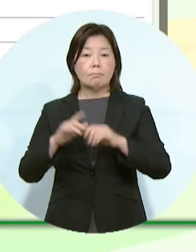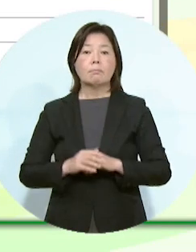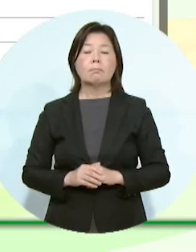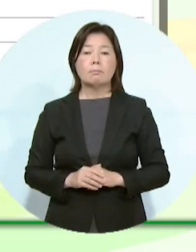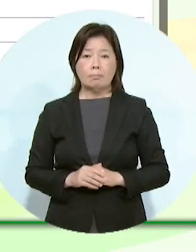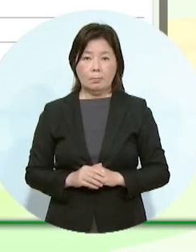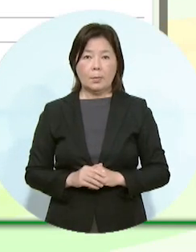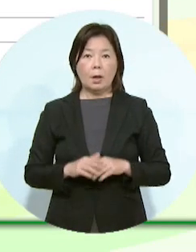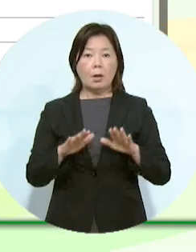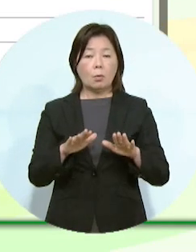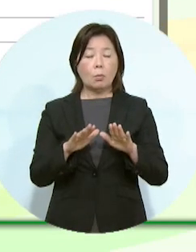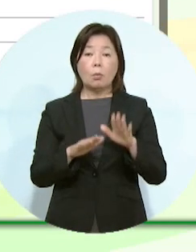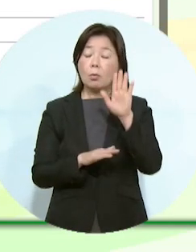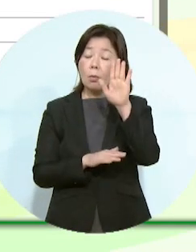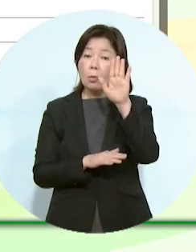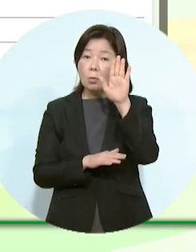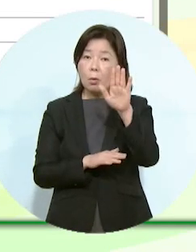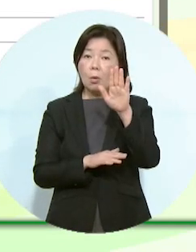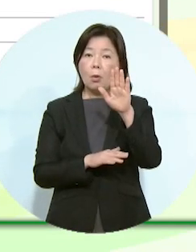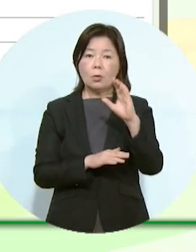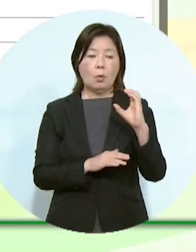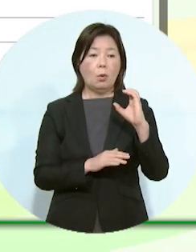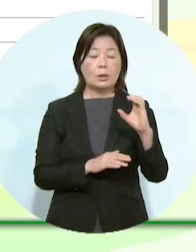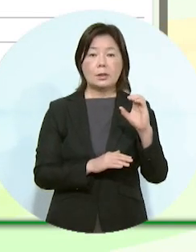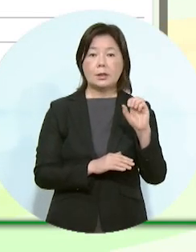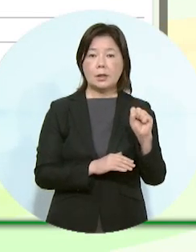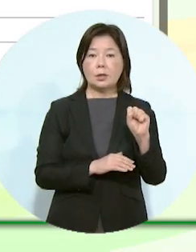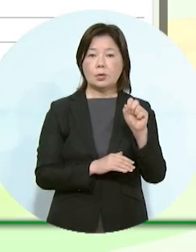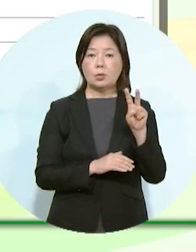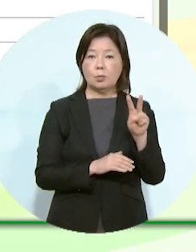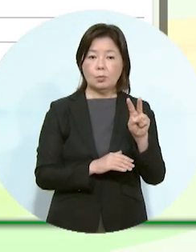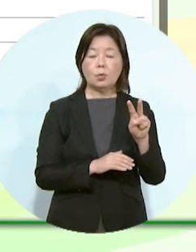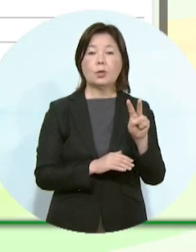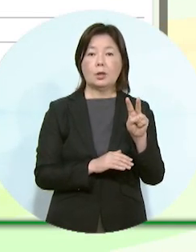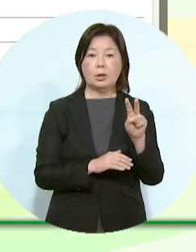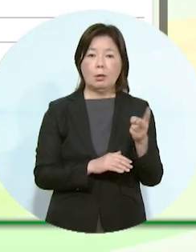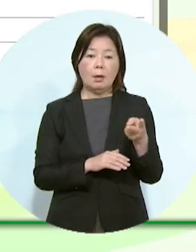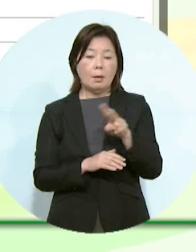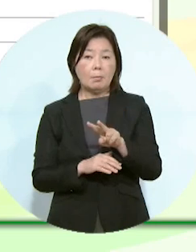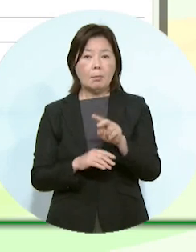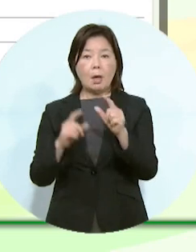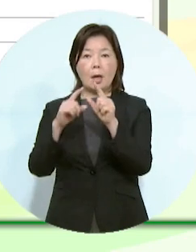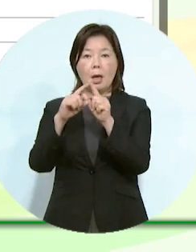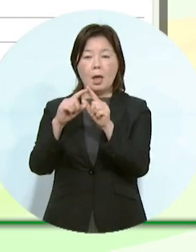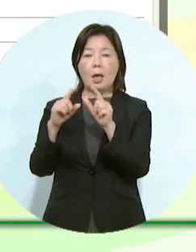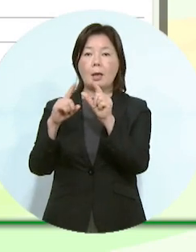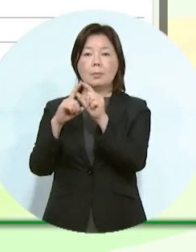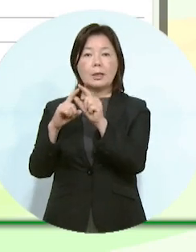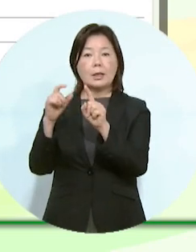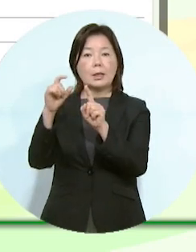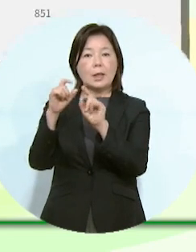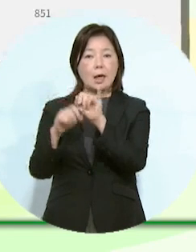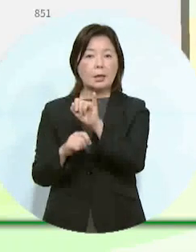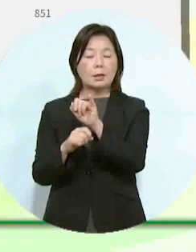また今後公開される CSV ファイルは API でも提供されます。